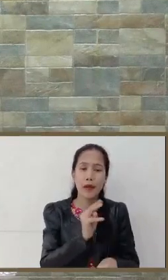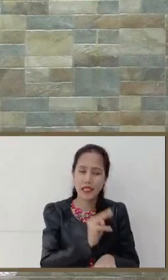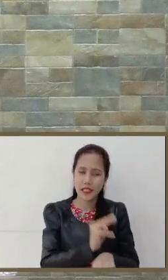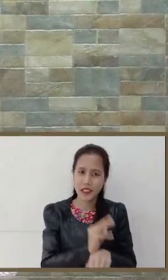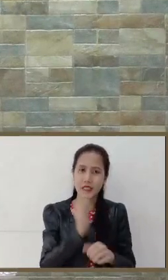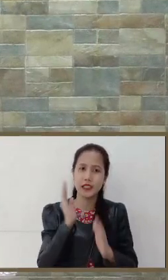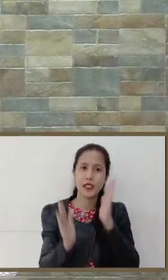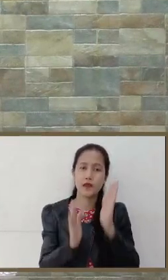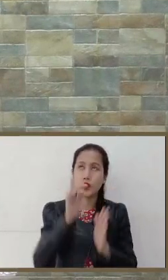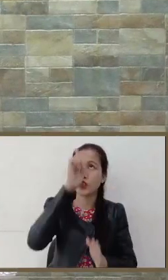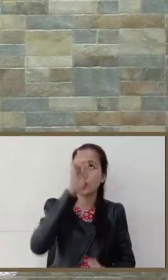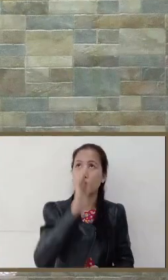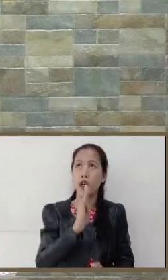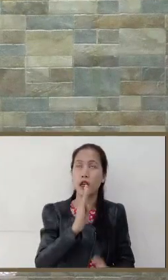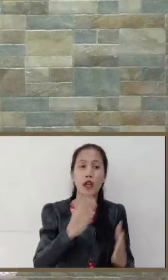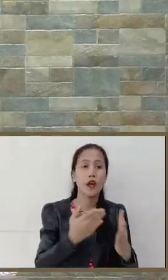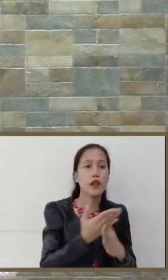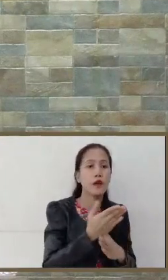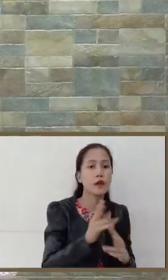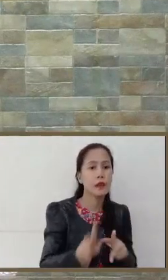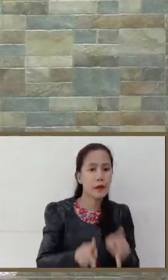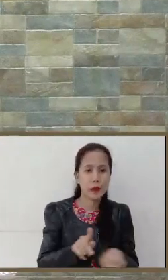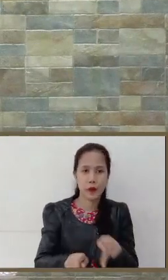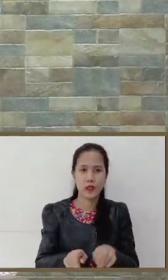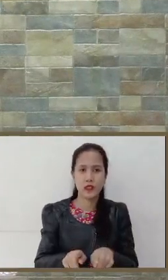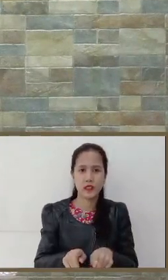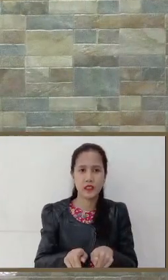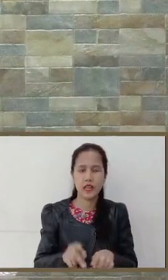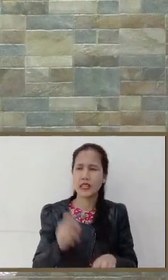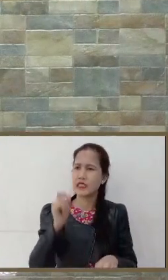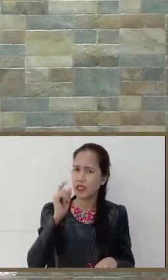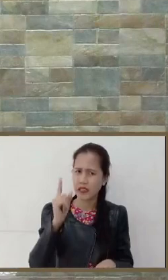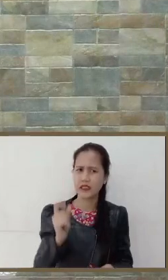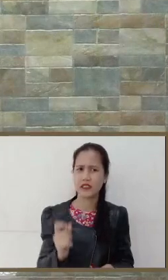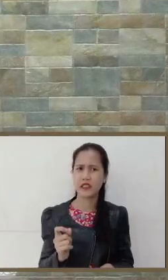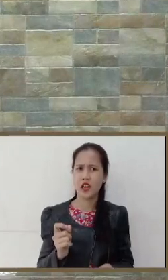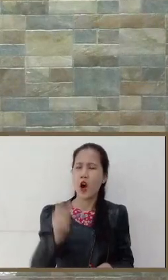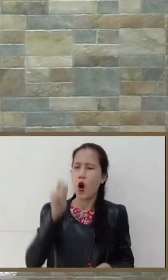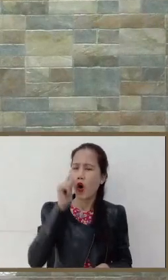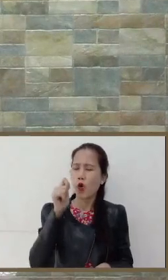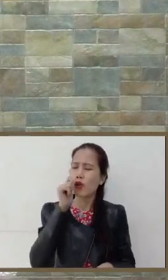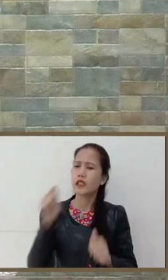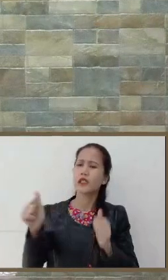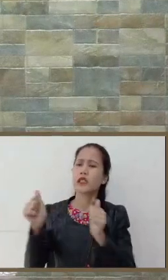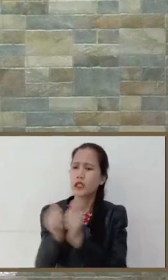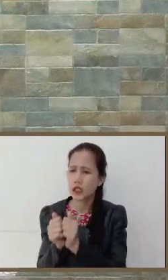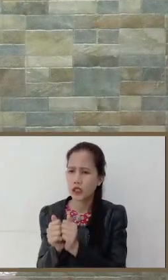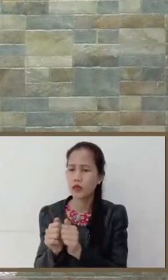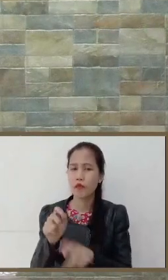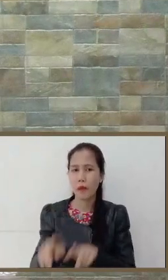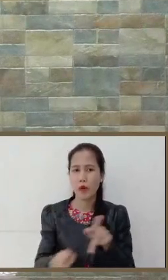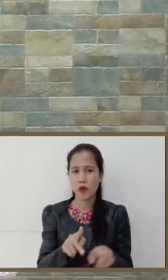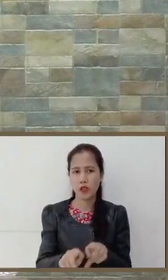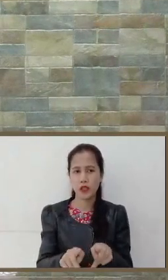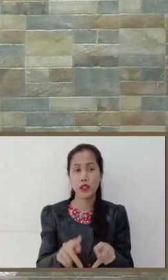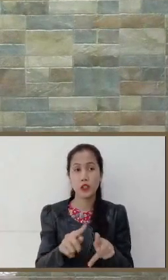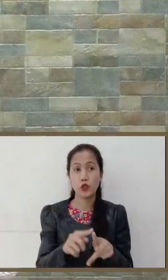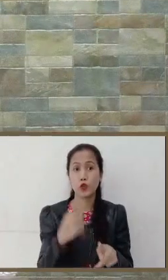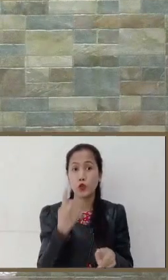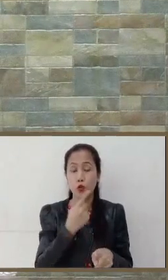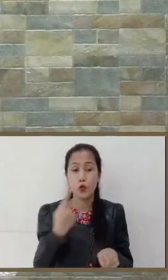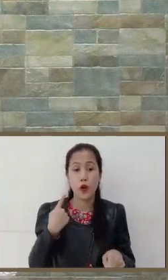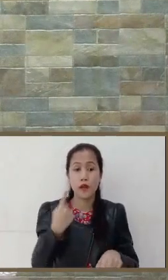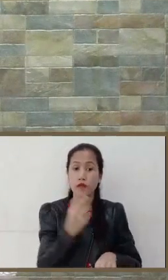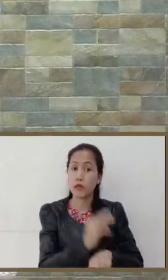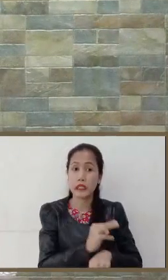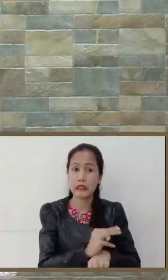sarili natin sa tao. Hindi maaring lalayo tayo sa tao. Tayo po ay dikit sa tao. Sa may mga ministry, ikaw man ay choir, usher, ano pa